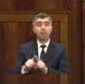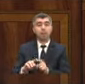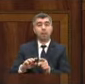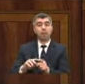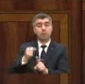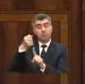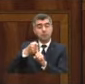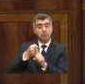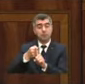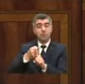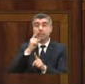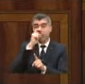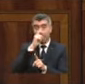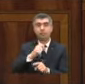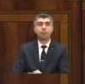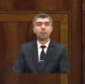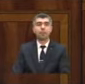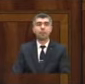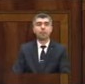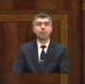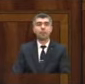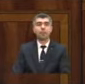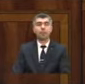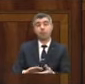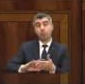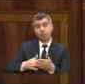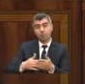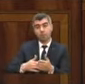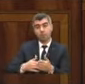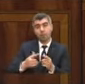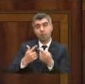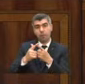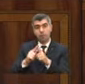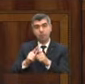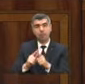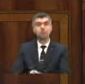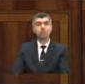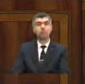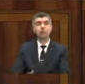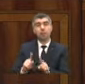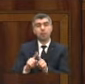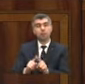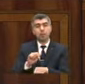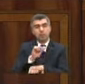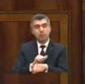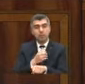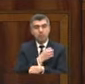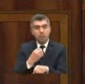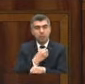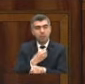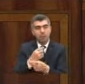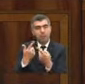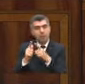كبير جاء في وقته بالنظر لكون منظومة الحماية الاجتماعية كانت تعرف